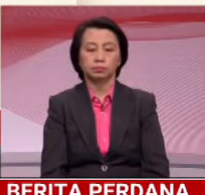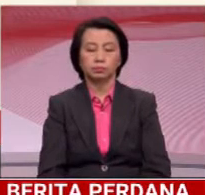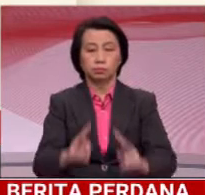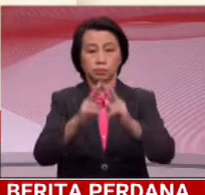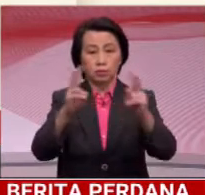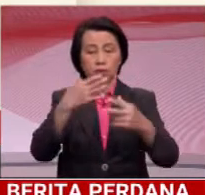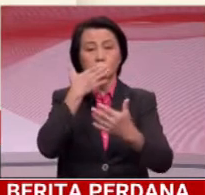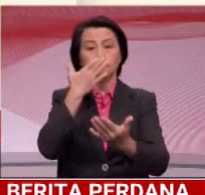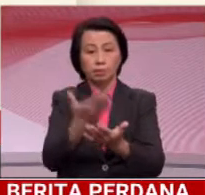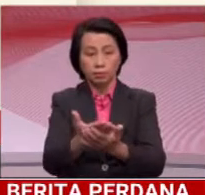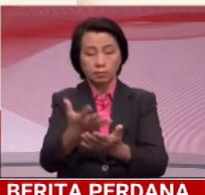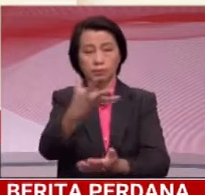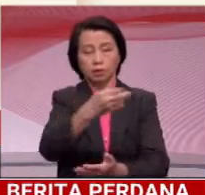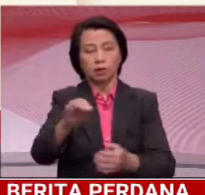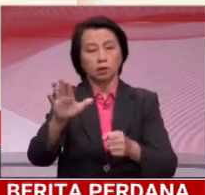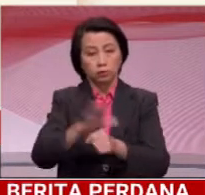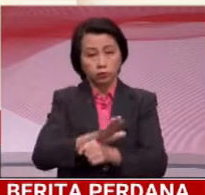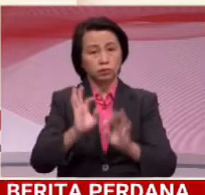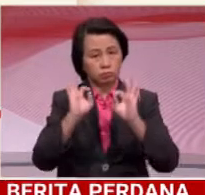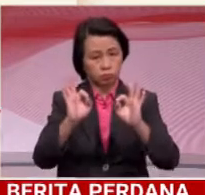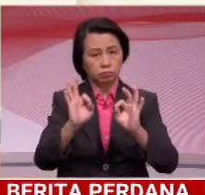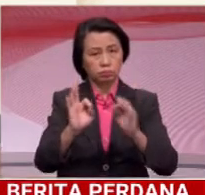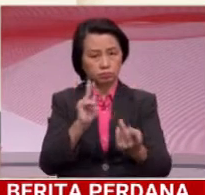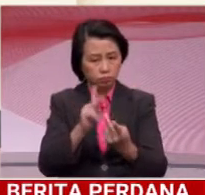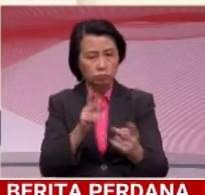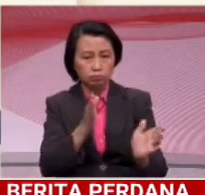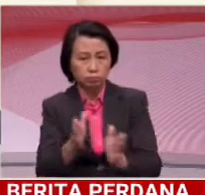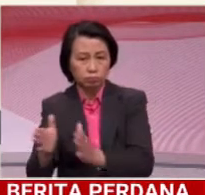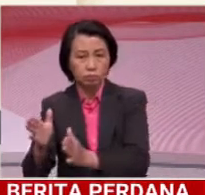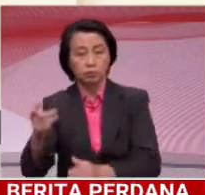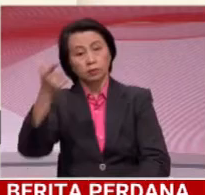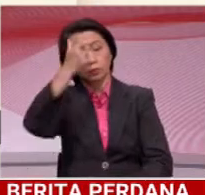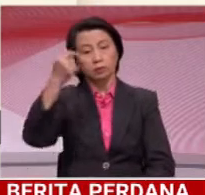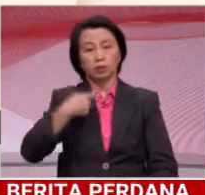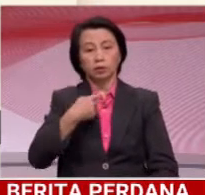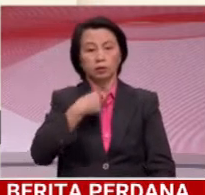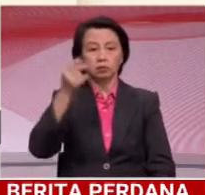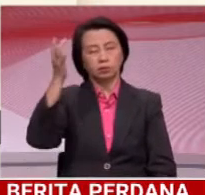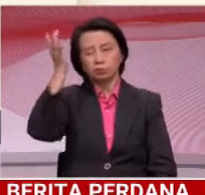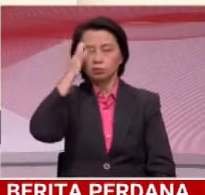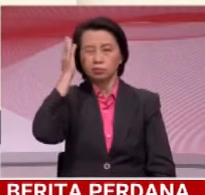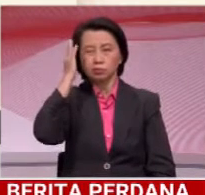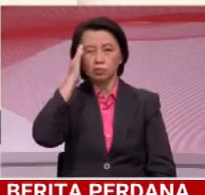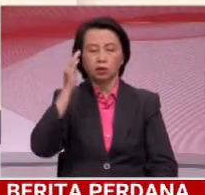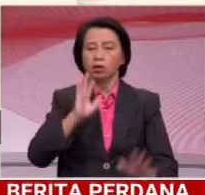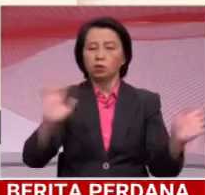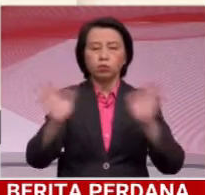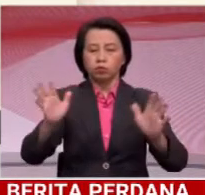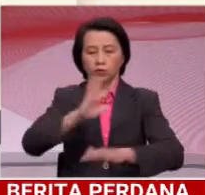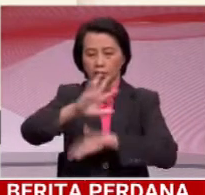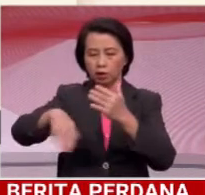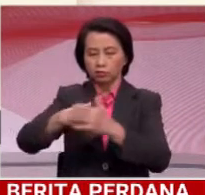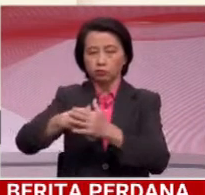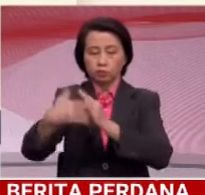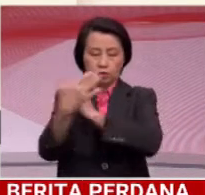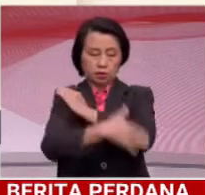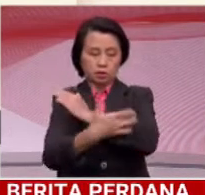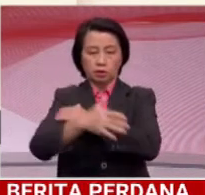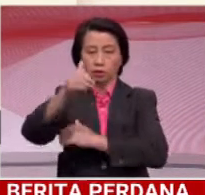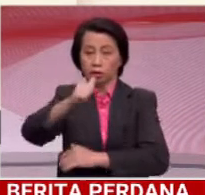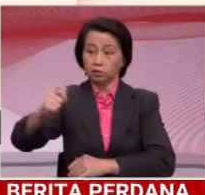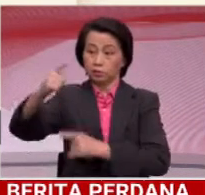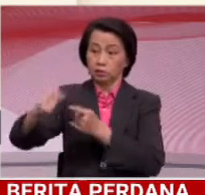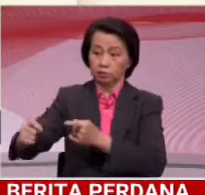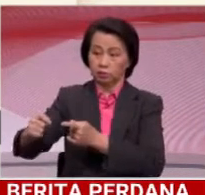Sangat baik dan cukup strategik kerana kita maklum bahawa tidak semua negara-negara di Asia Tenggara